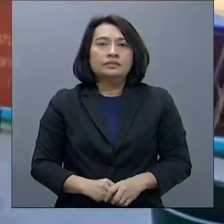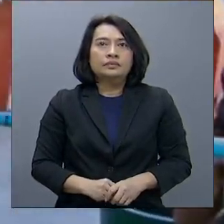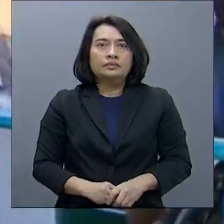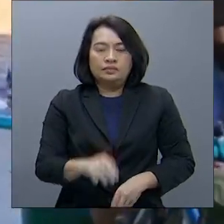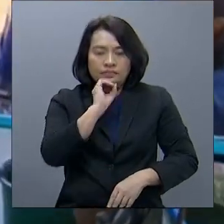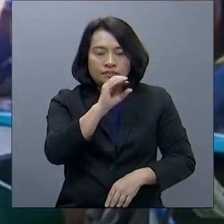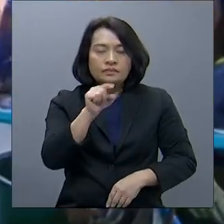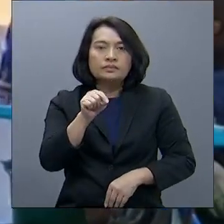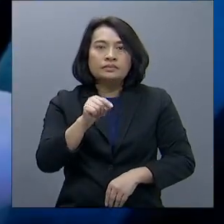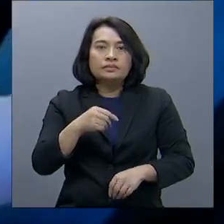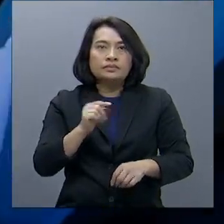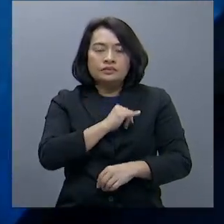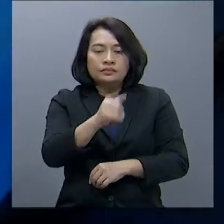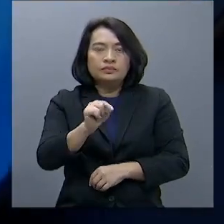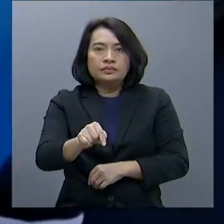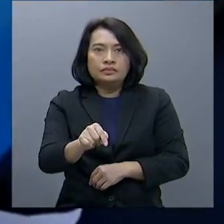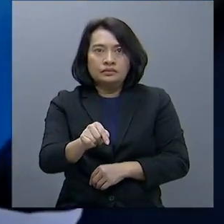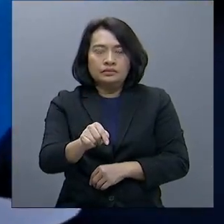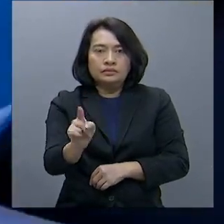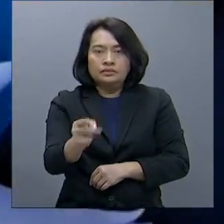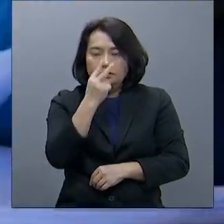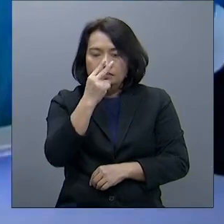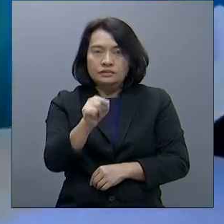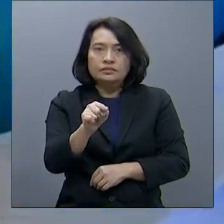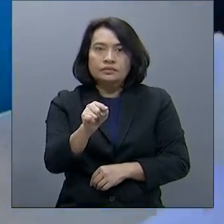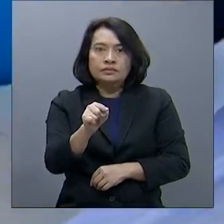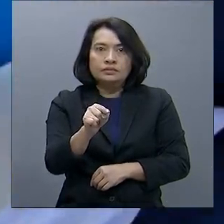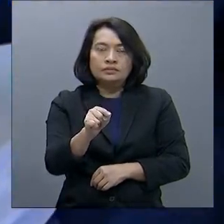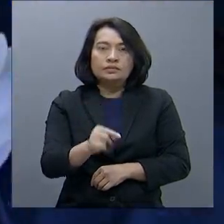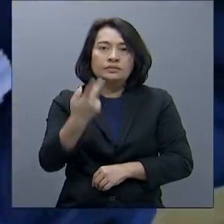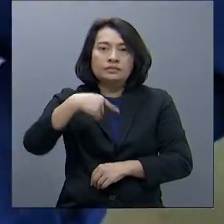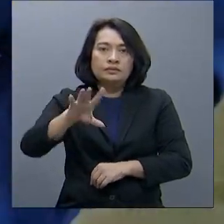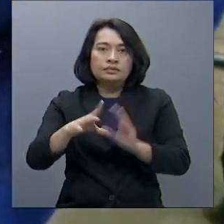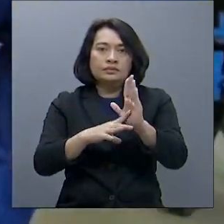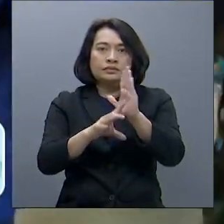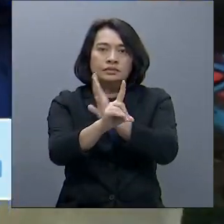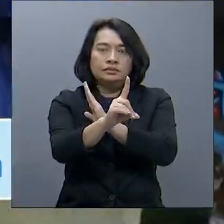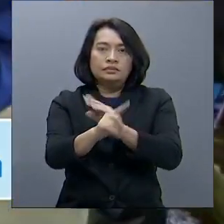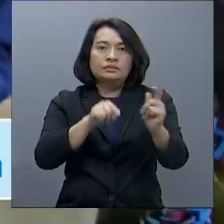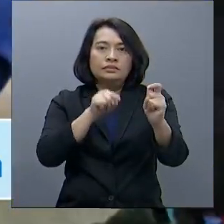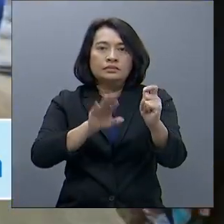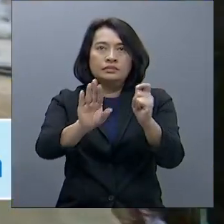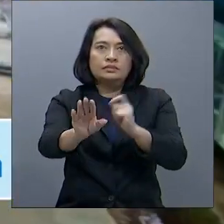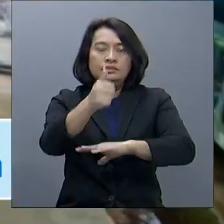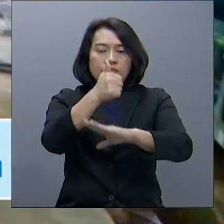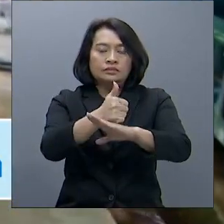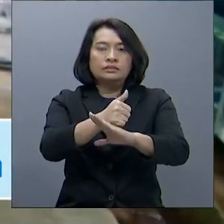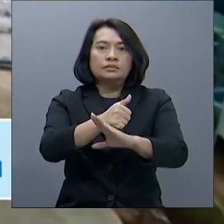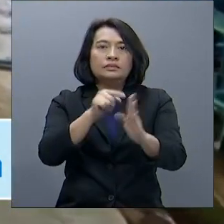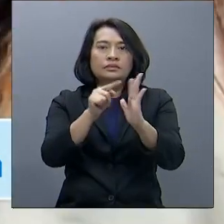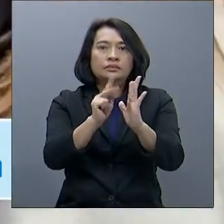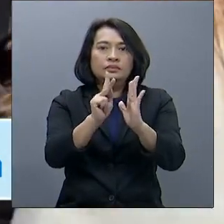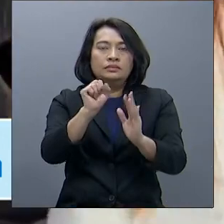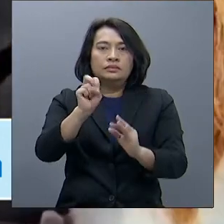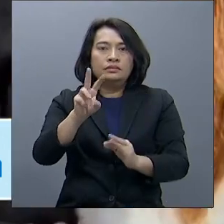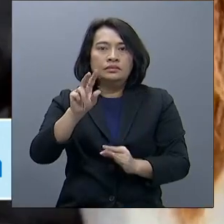น่วยงานลงพื้นที่ทันทีค่ะคุณสุพนัทค่ะท่านเป็นปลัดอำเภอฝ่ายความมั่นคงของอำเภอเกษตรวิสัยสาธารณสุขอำเภ